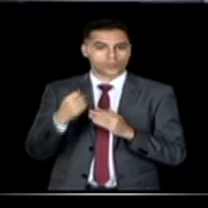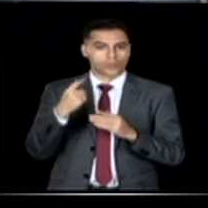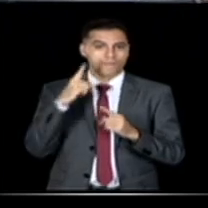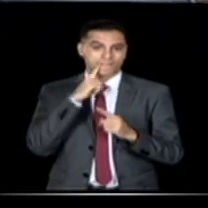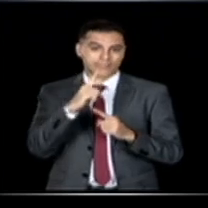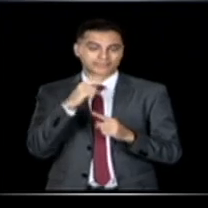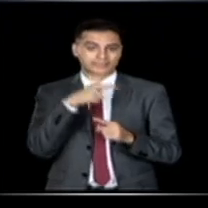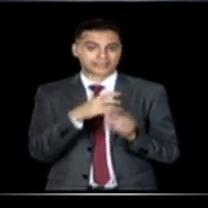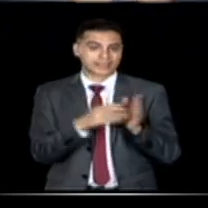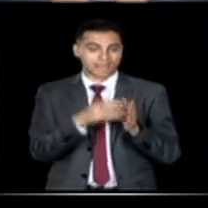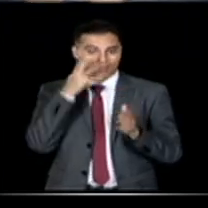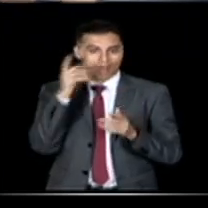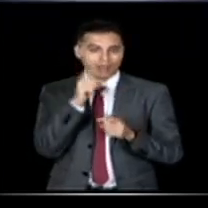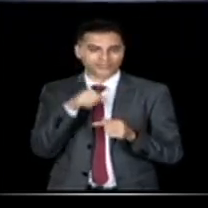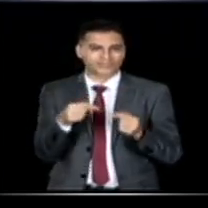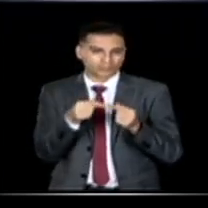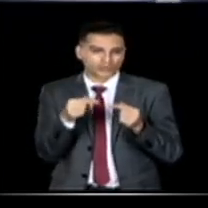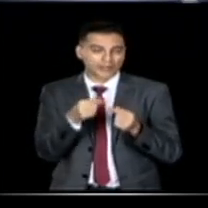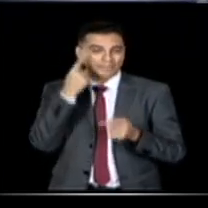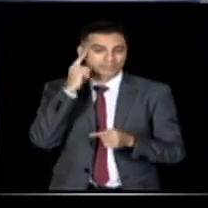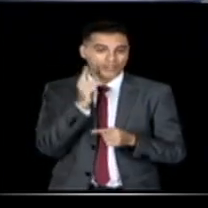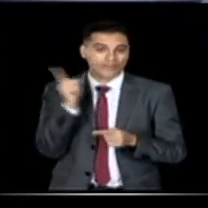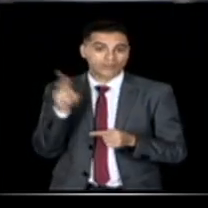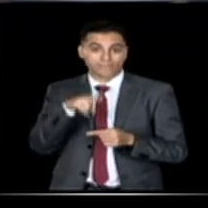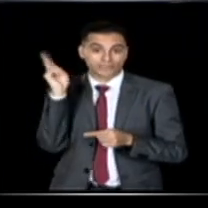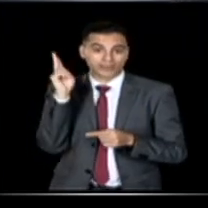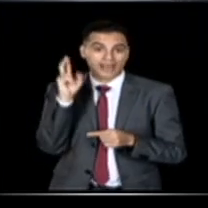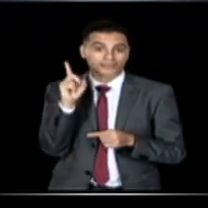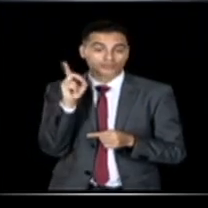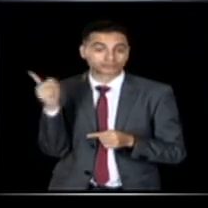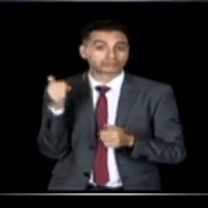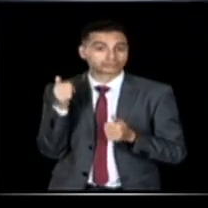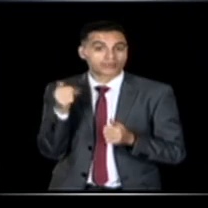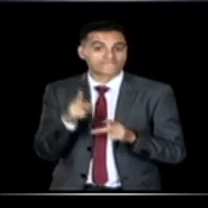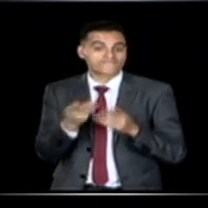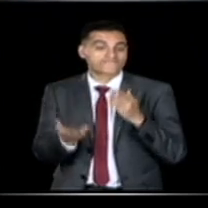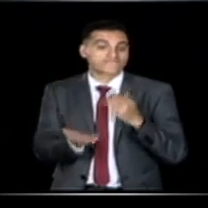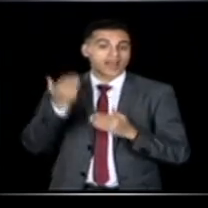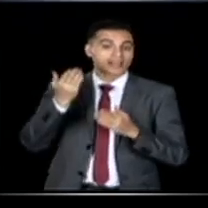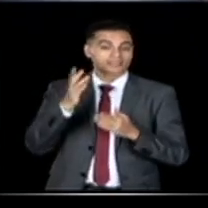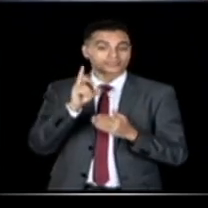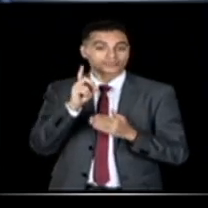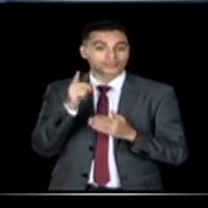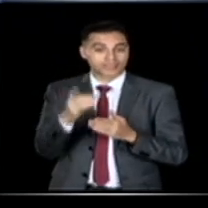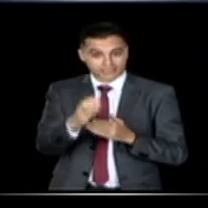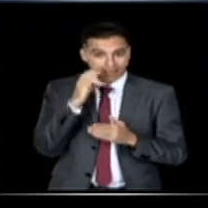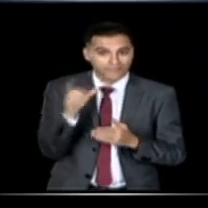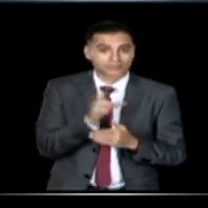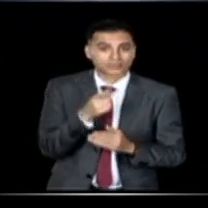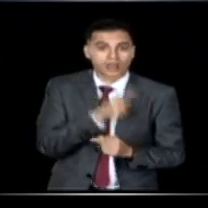طبعا الهلباوي خطف 25 نقطه في ضربات الجزاء، هي دي اللي فرقت في ماتش النهارده. اجابه صحيحه.